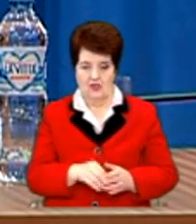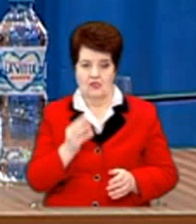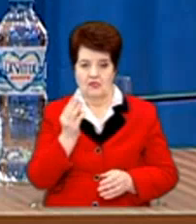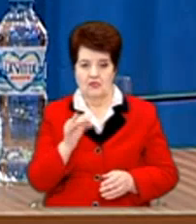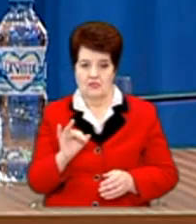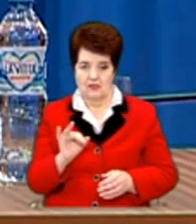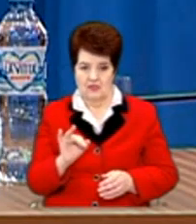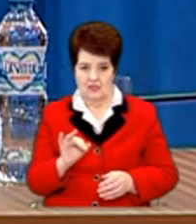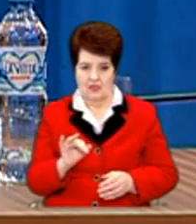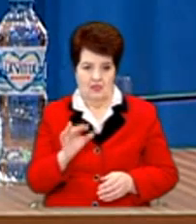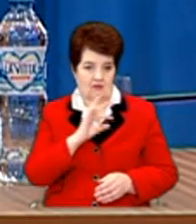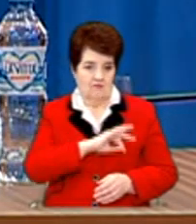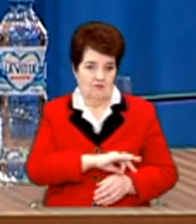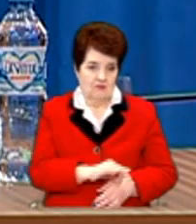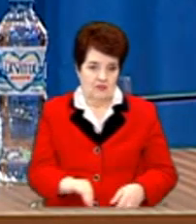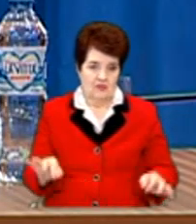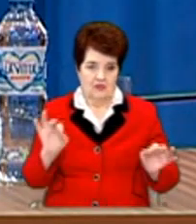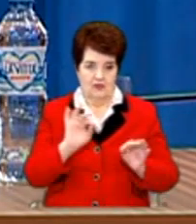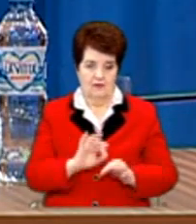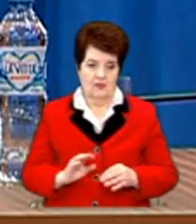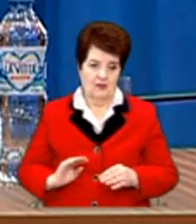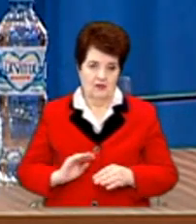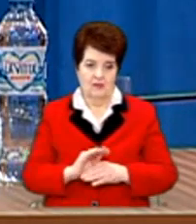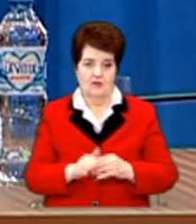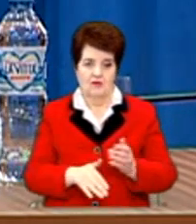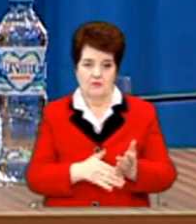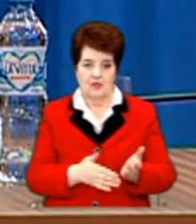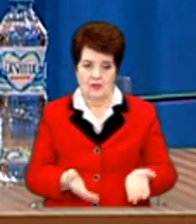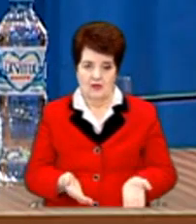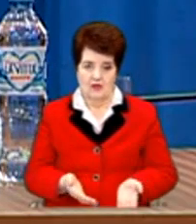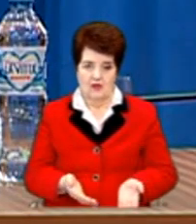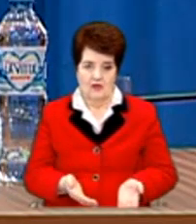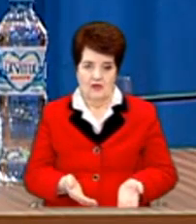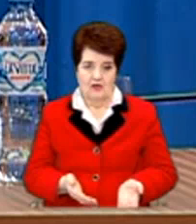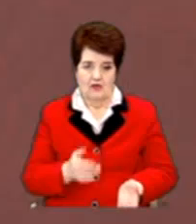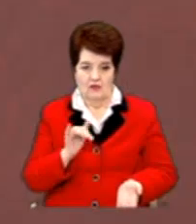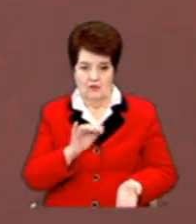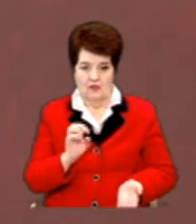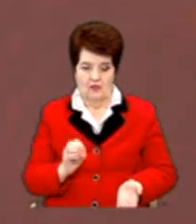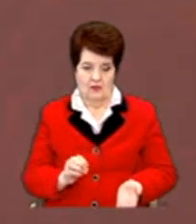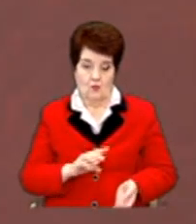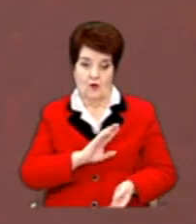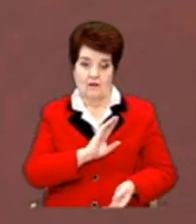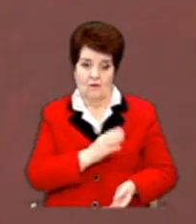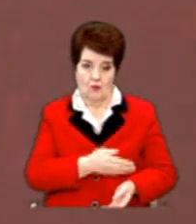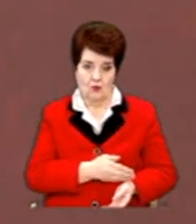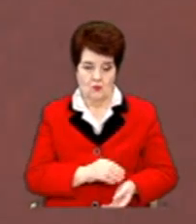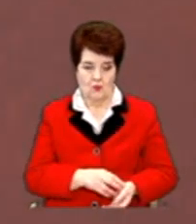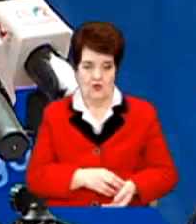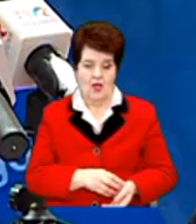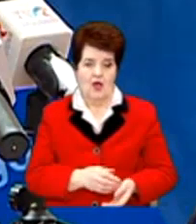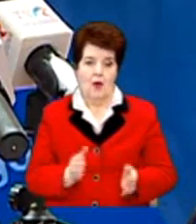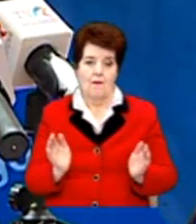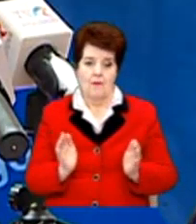nu câștigăm nimic în afară de iritarea suplimentară a oficialilor din Uniunii Europeană. Cu eforturi